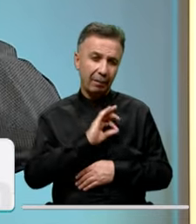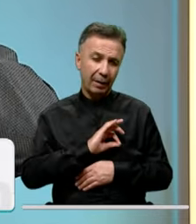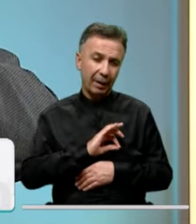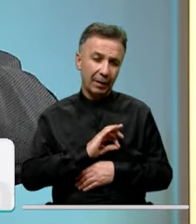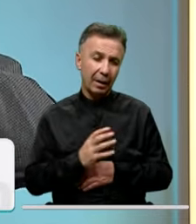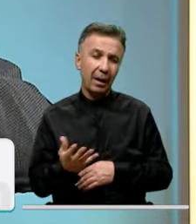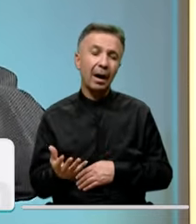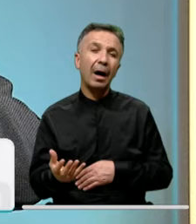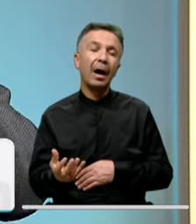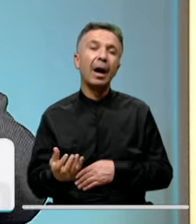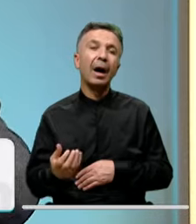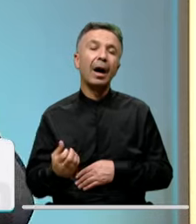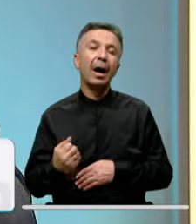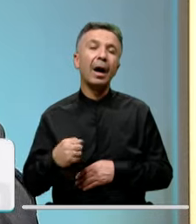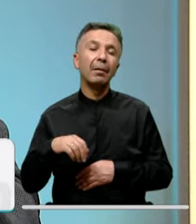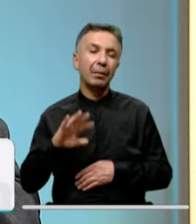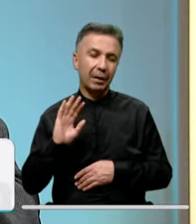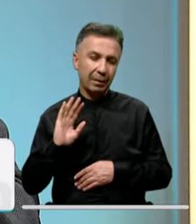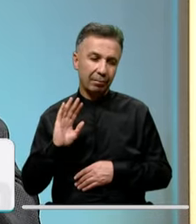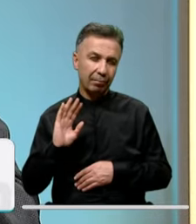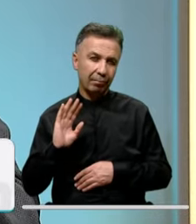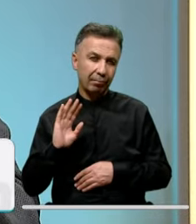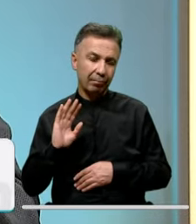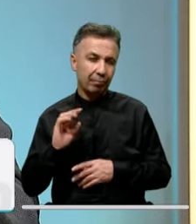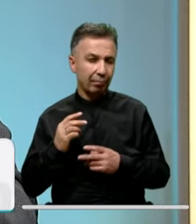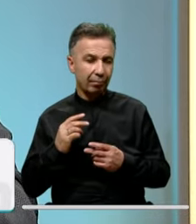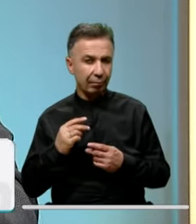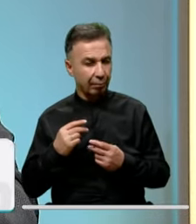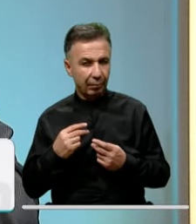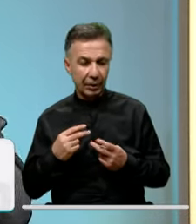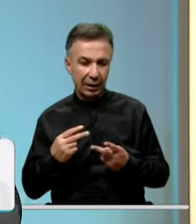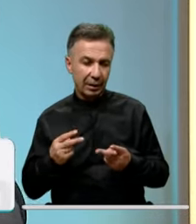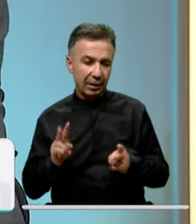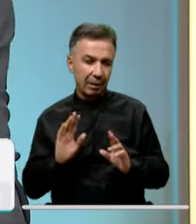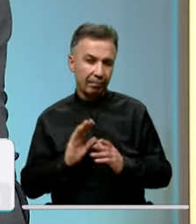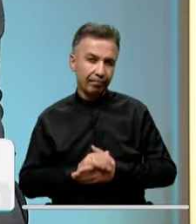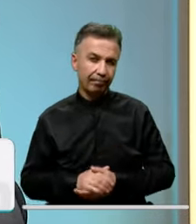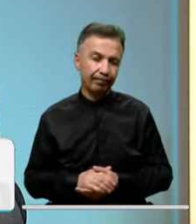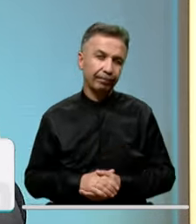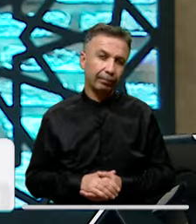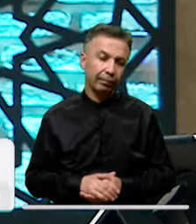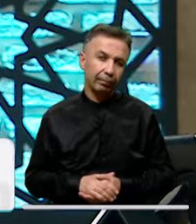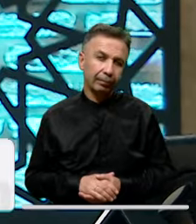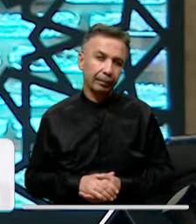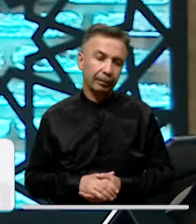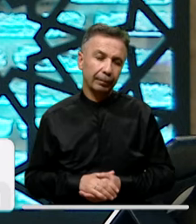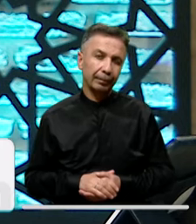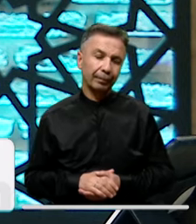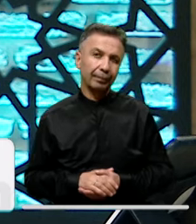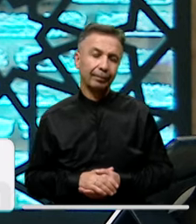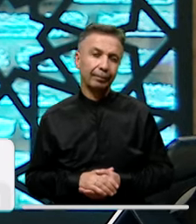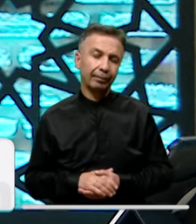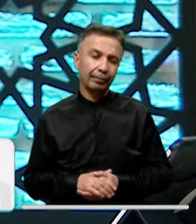size dönecek tarzda yararlanmanız caiz değil. Caiz değil. Eyvallah. Caiz değil. Peki hocam, daha iyi